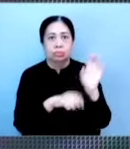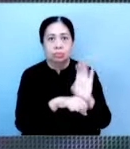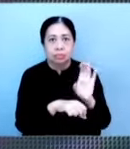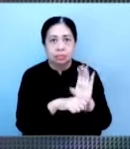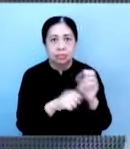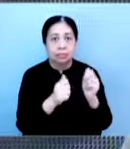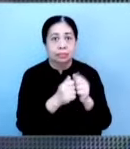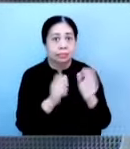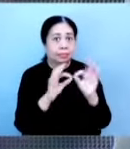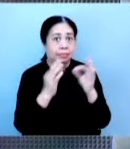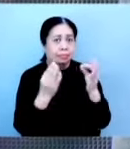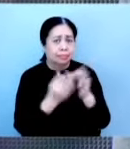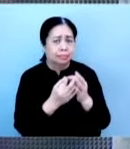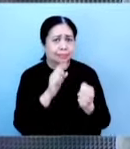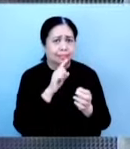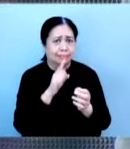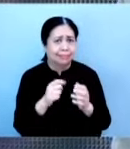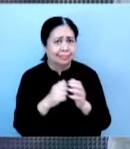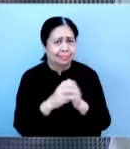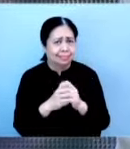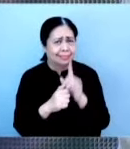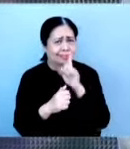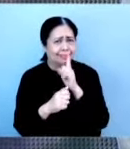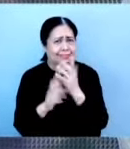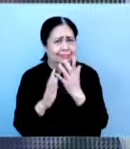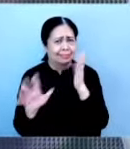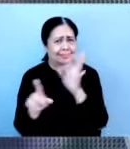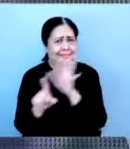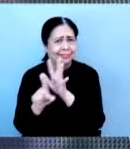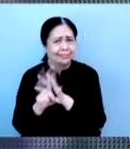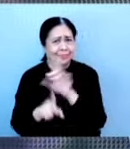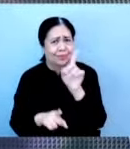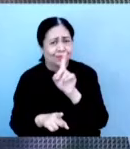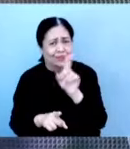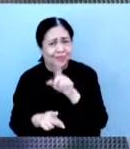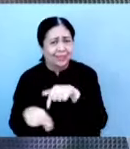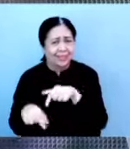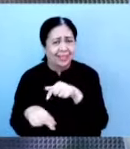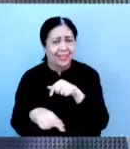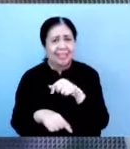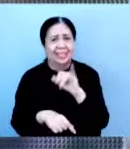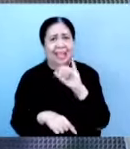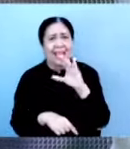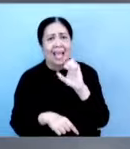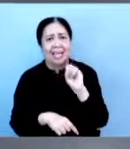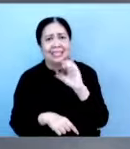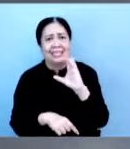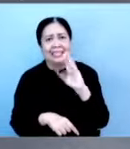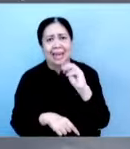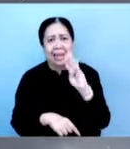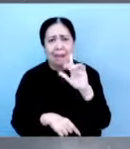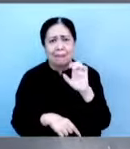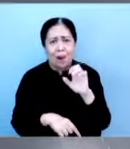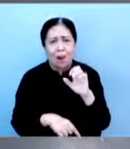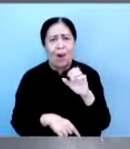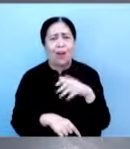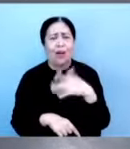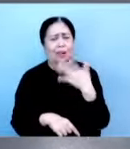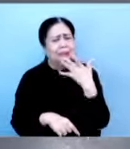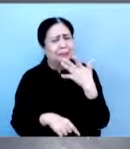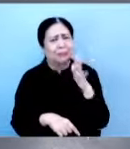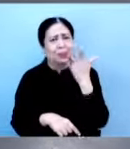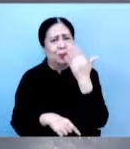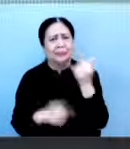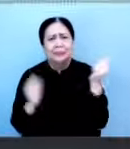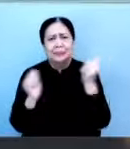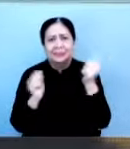pamilya talaga namang isa sa pinipilahan ay si manong ice scrumble sa mam Yes